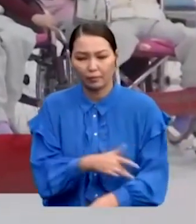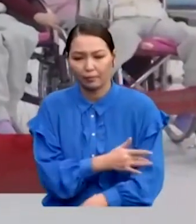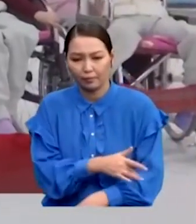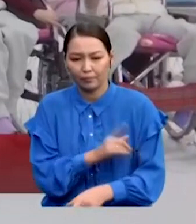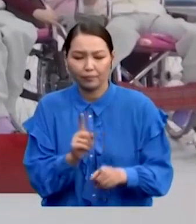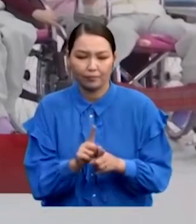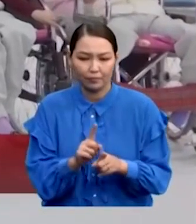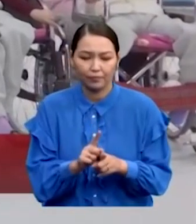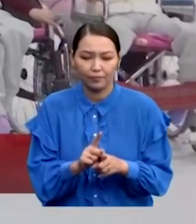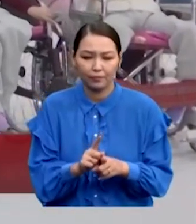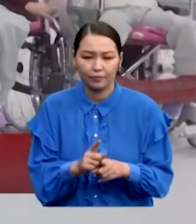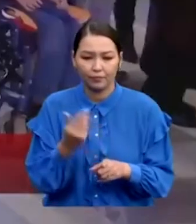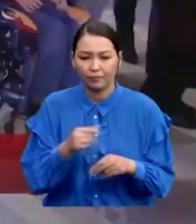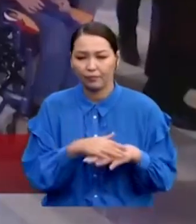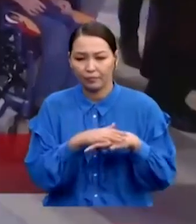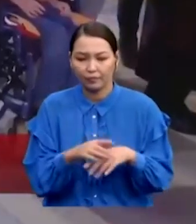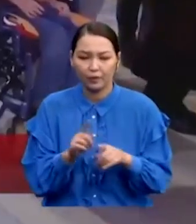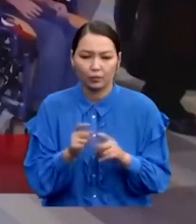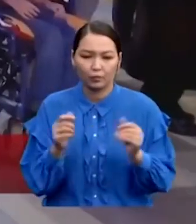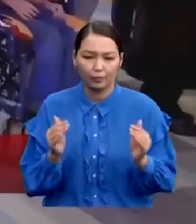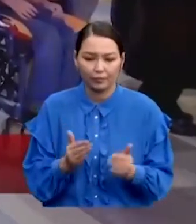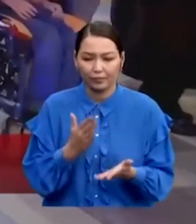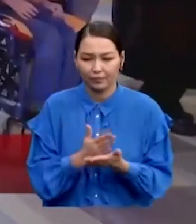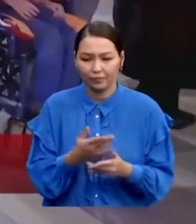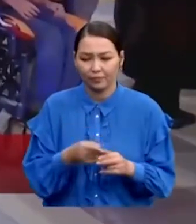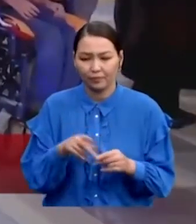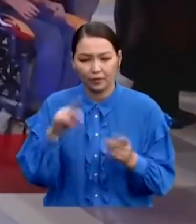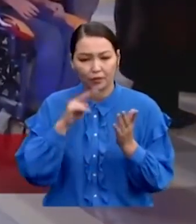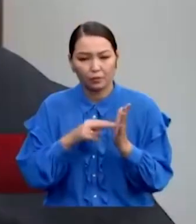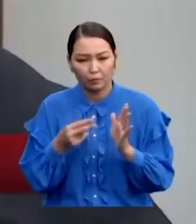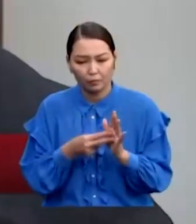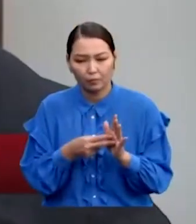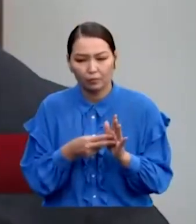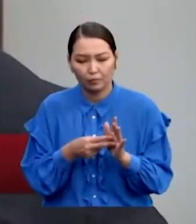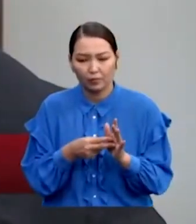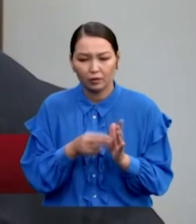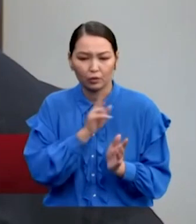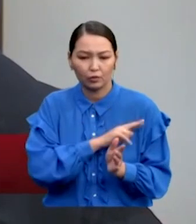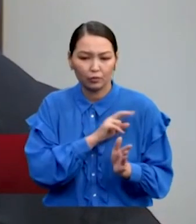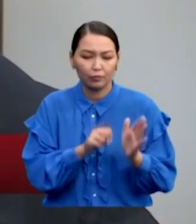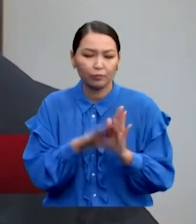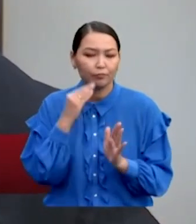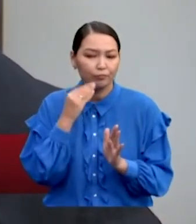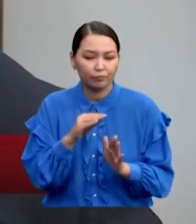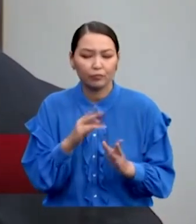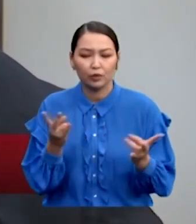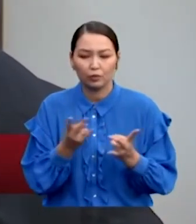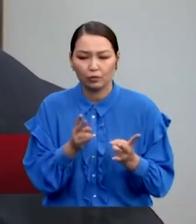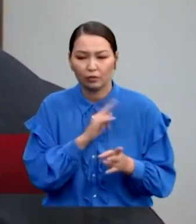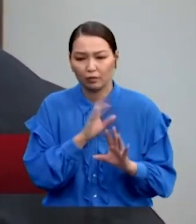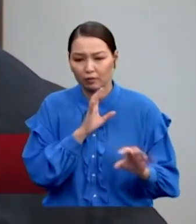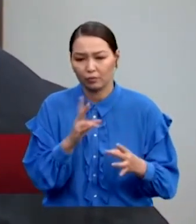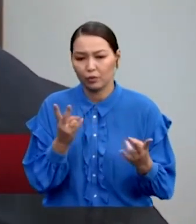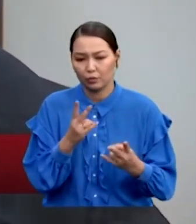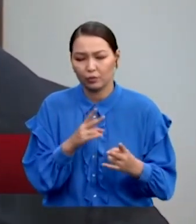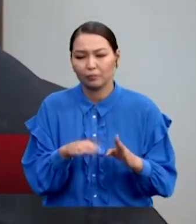барып кел, шауып кел ретінде қарауға тағырланып қалған. Сондықтан осы стереотиптерді жойып, жұмыс сапасын арттыру жолында күресіп жүрміз дейді сала